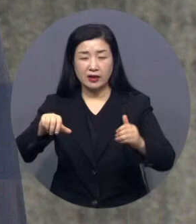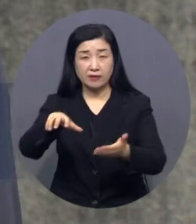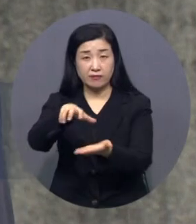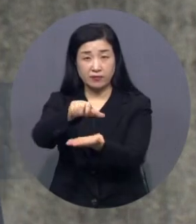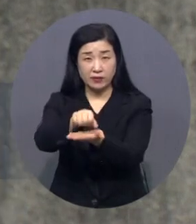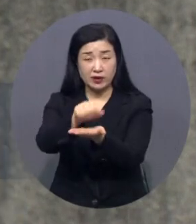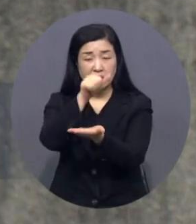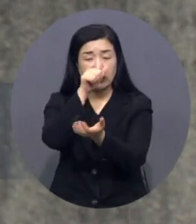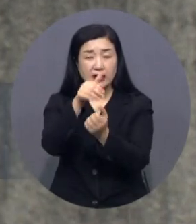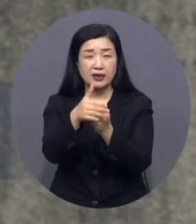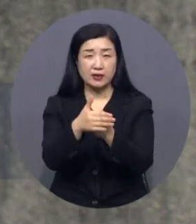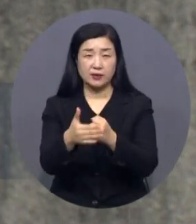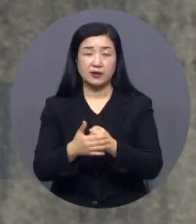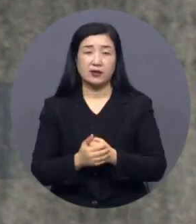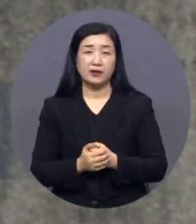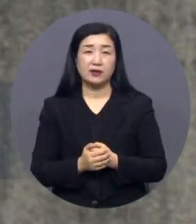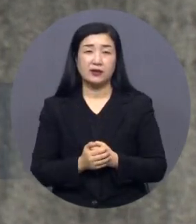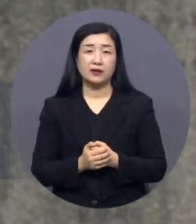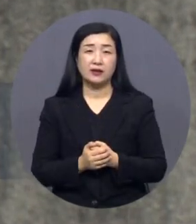때문에